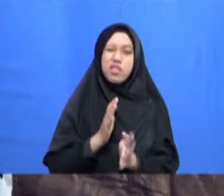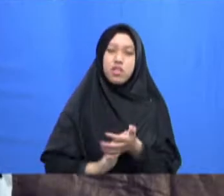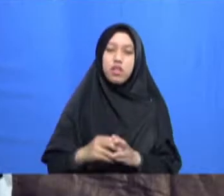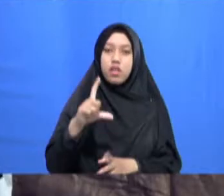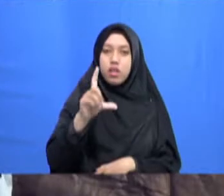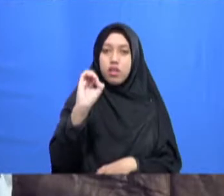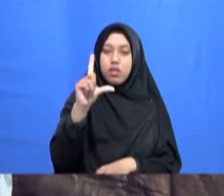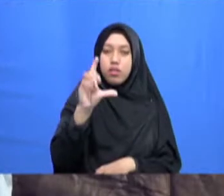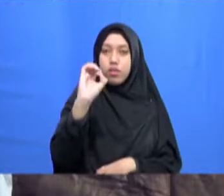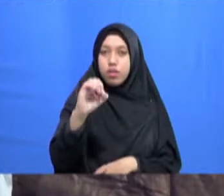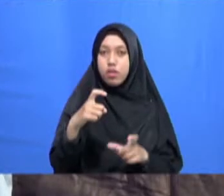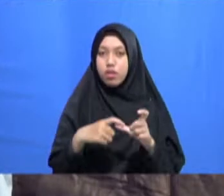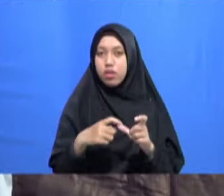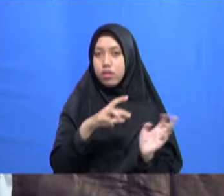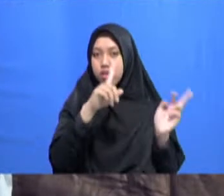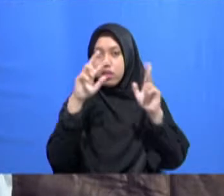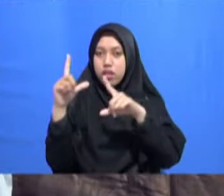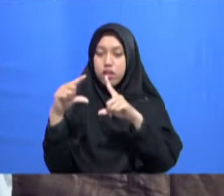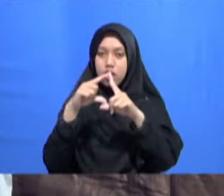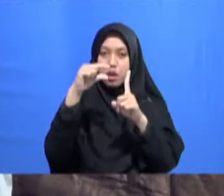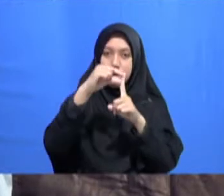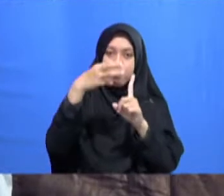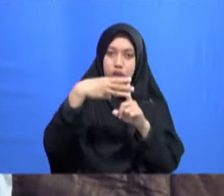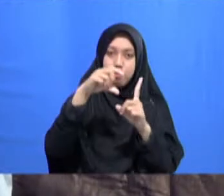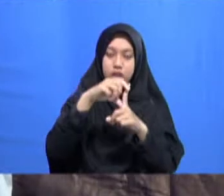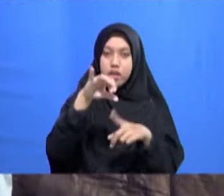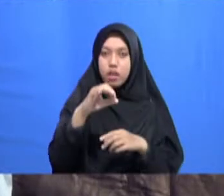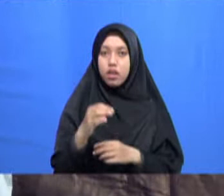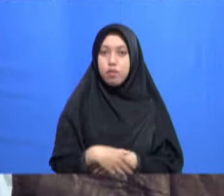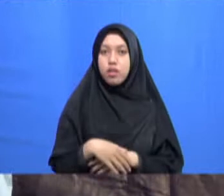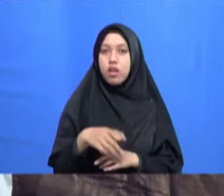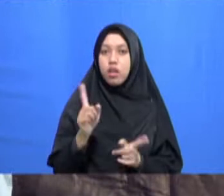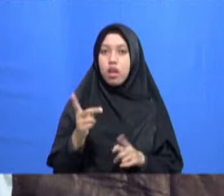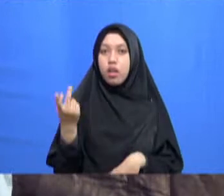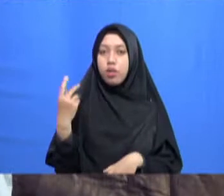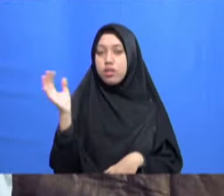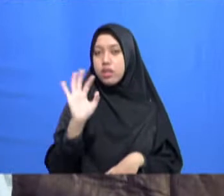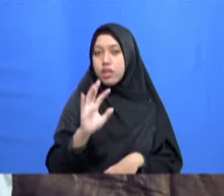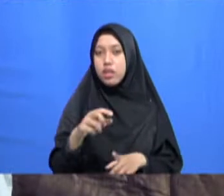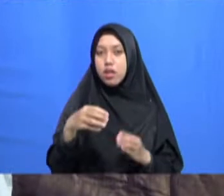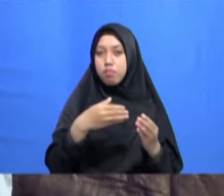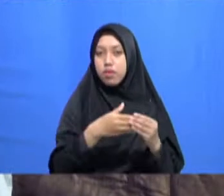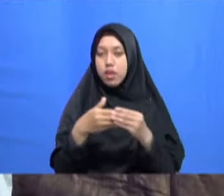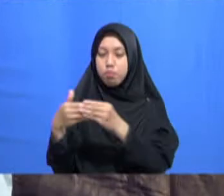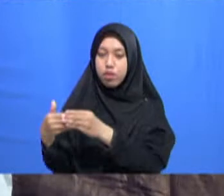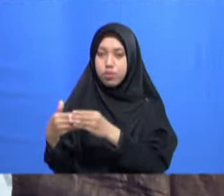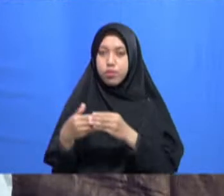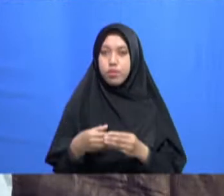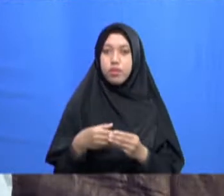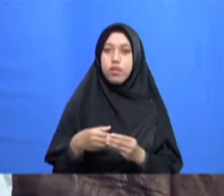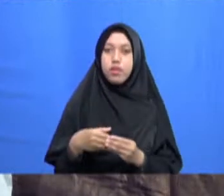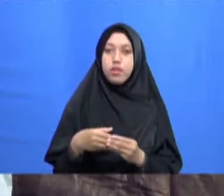APBD Kabupaten ketika tidak merujuk RPJ,